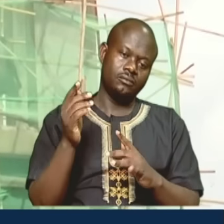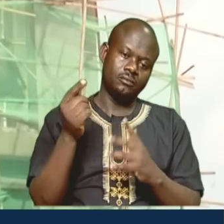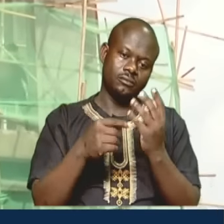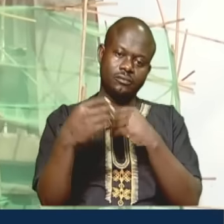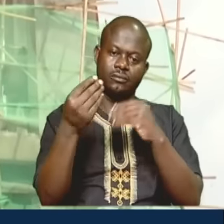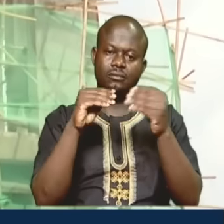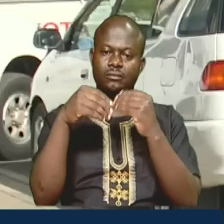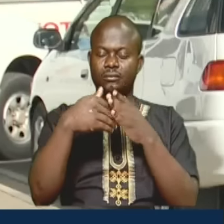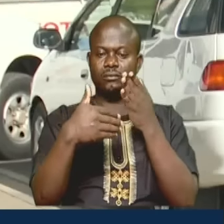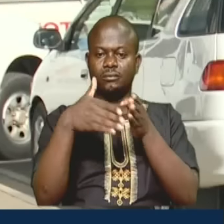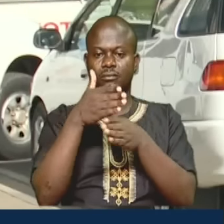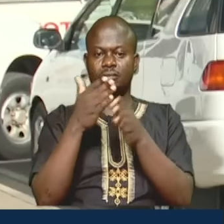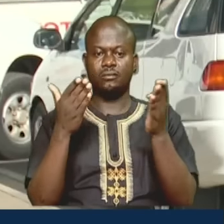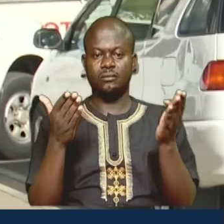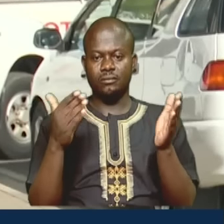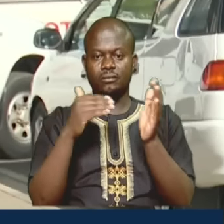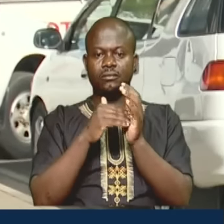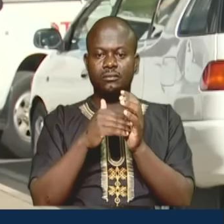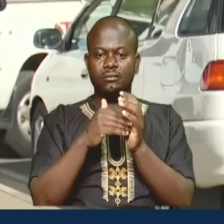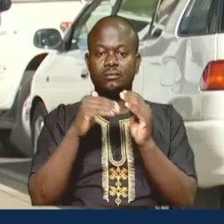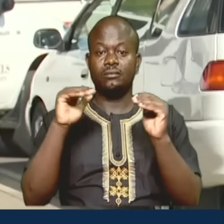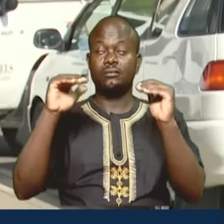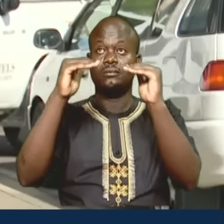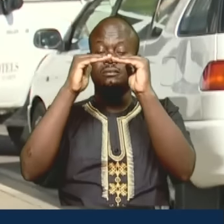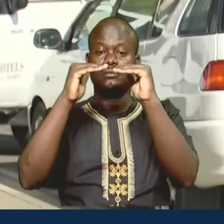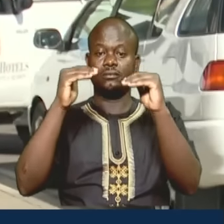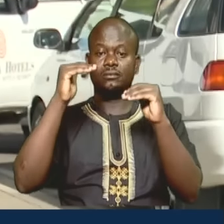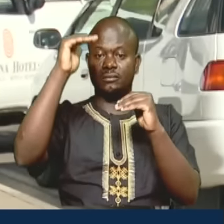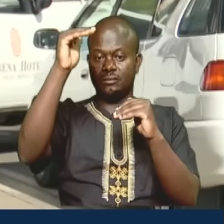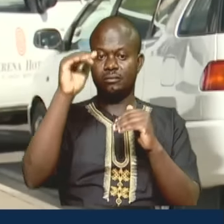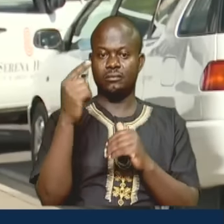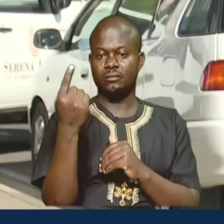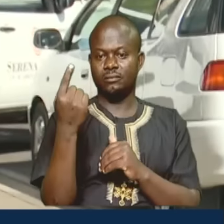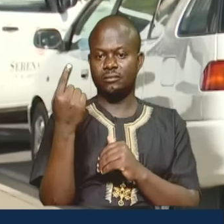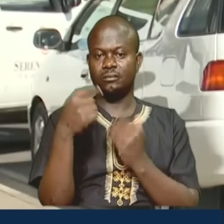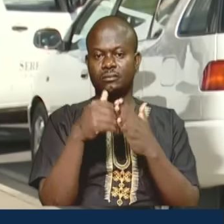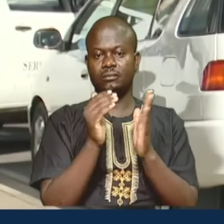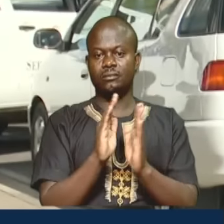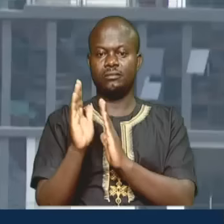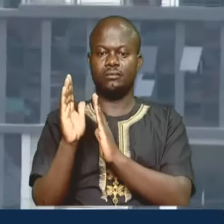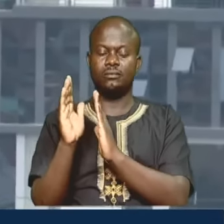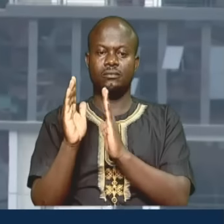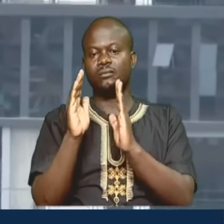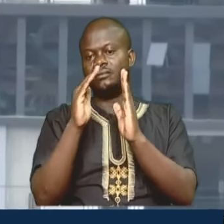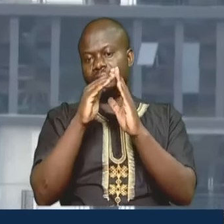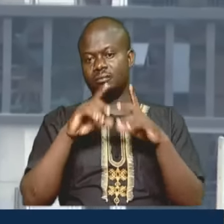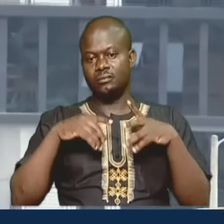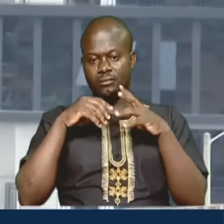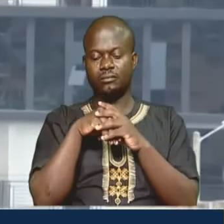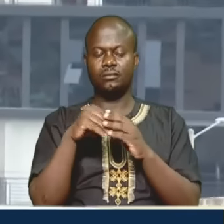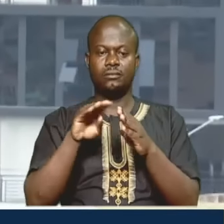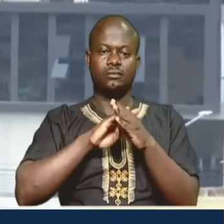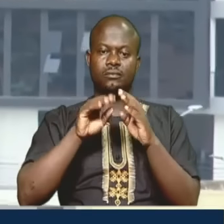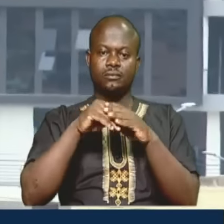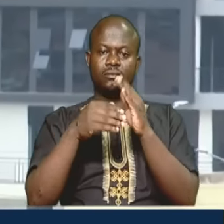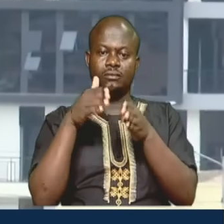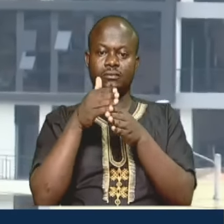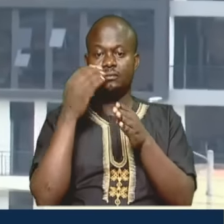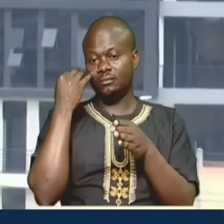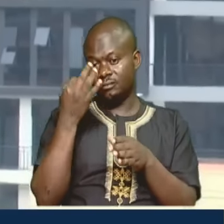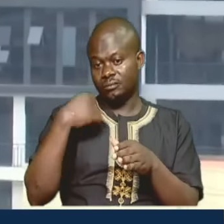bw'ibikoresho by'inyubako nivo ikurikiraho ya mbere biteganyijwe amacumbi ishoramari mu bwubatsi ngo